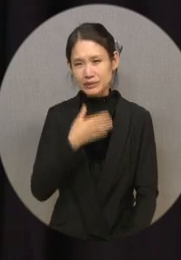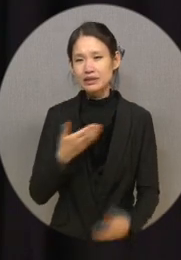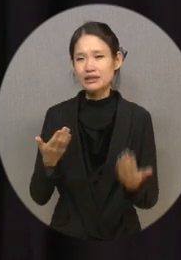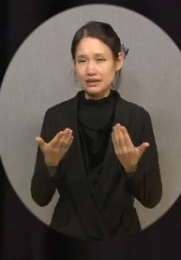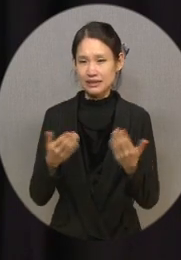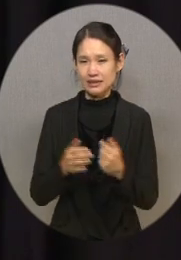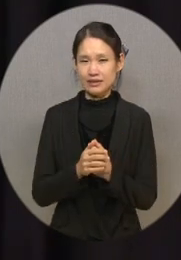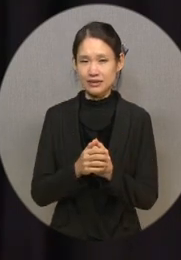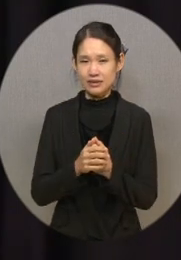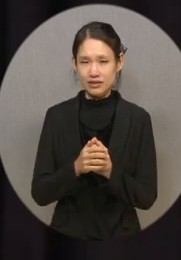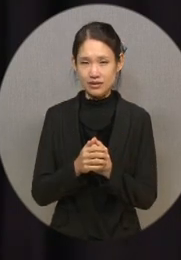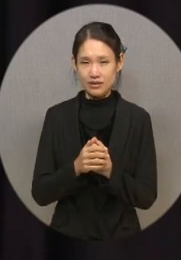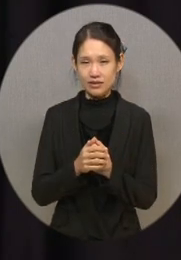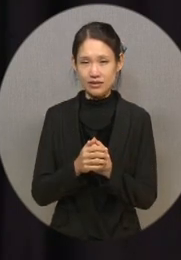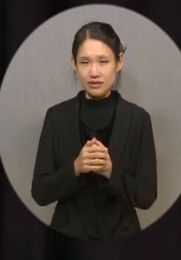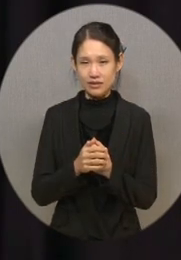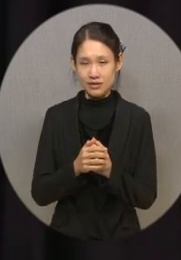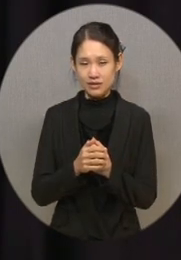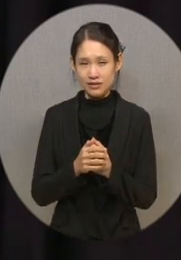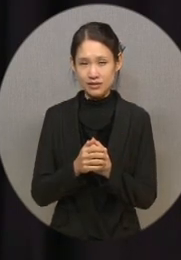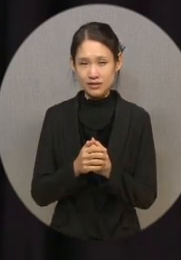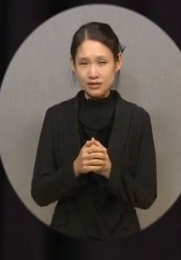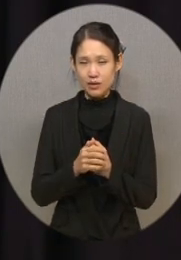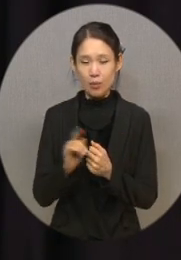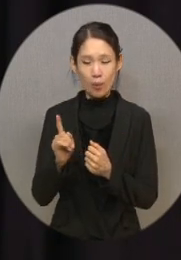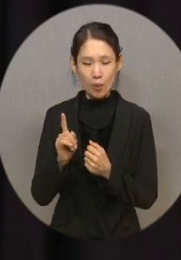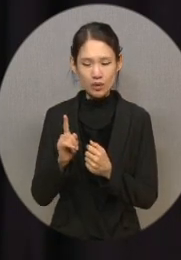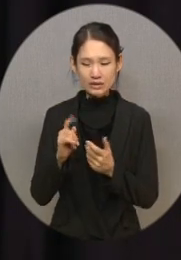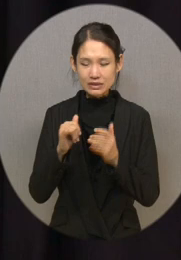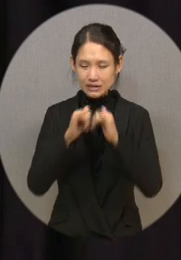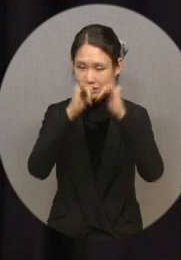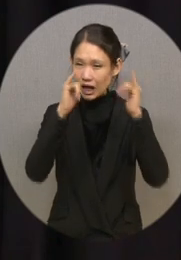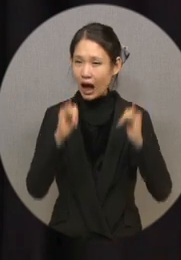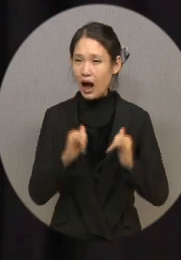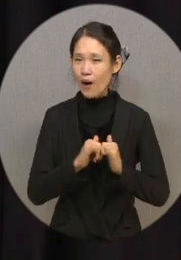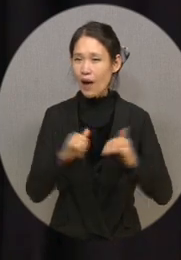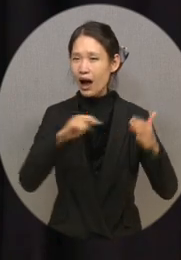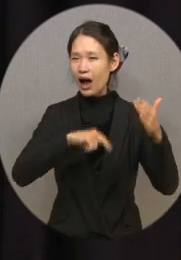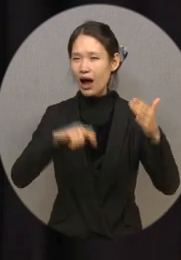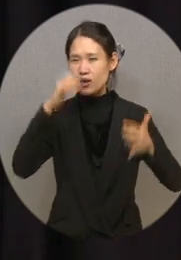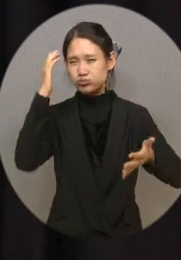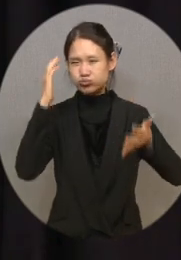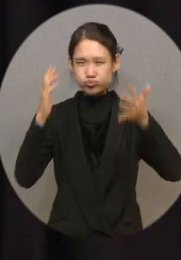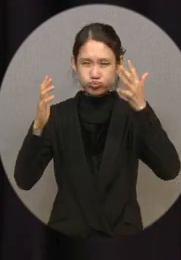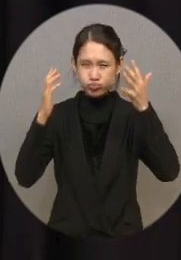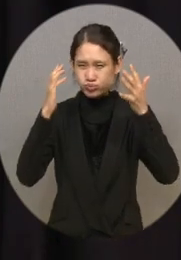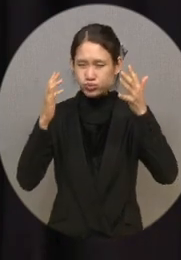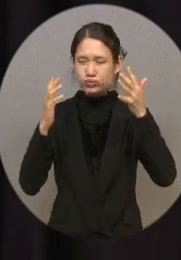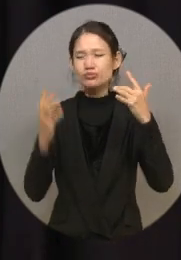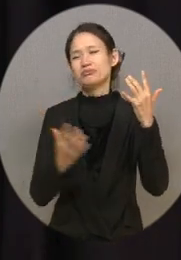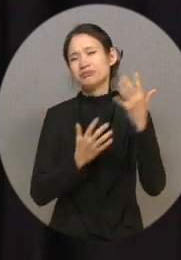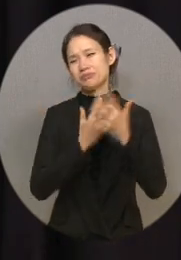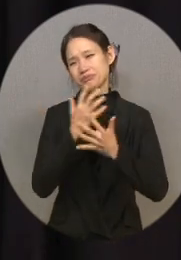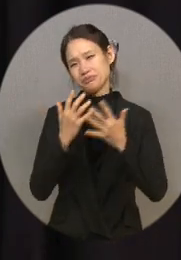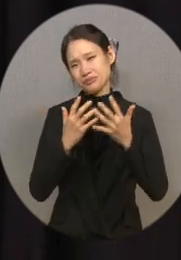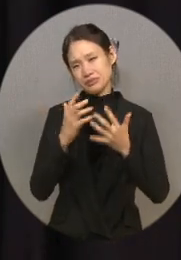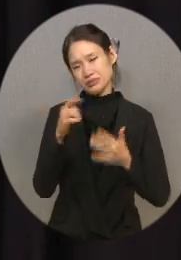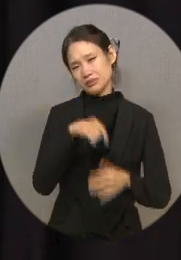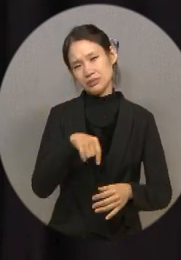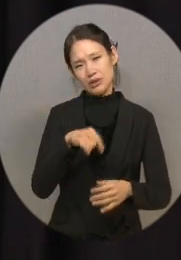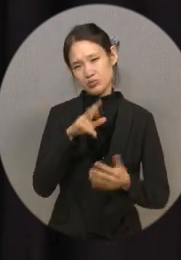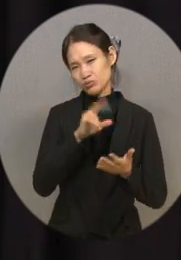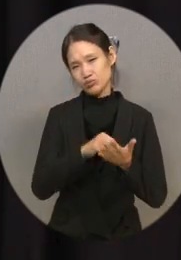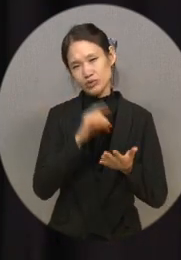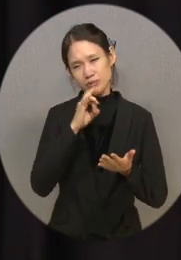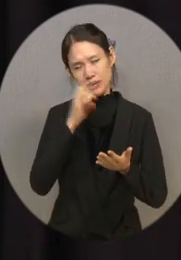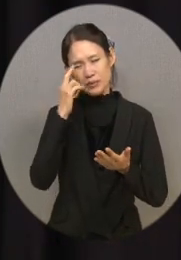그래요. 그러고 많이 또 그 당시가 사회가 무질서였기 때문에 많은 비리도 있고 그래서 그런 문제만 바라볼 게